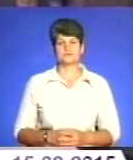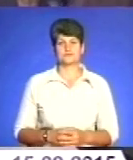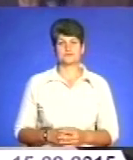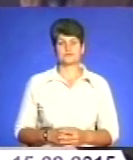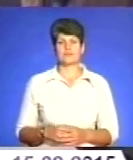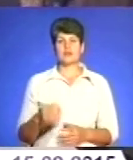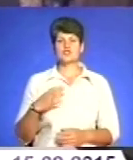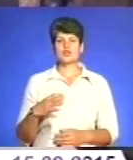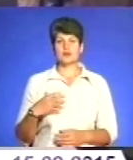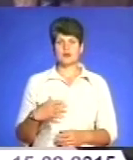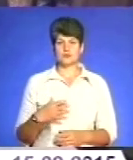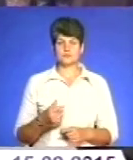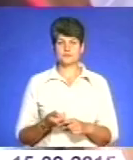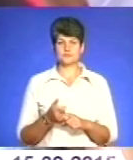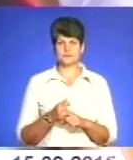Чекати з нетерпінням.